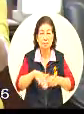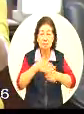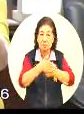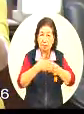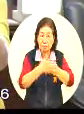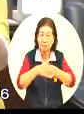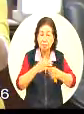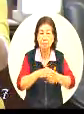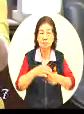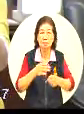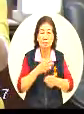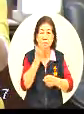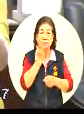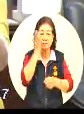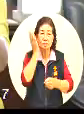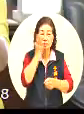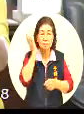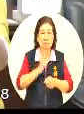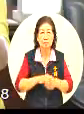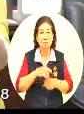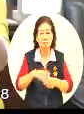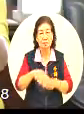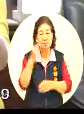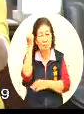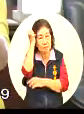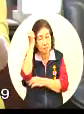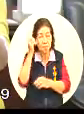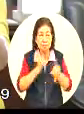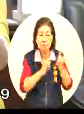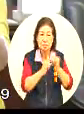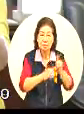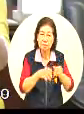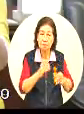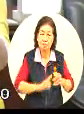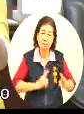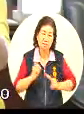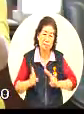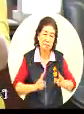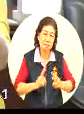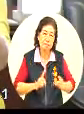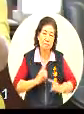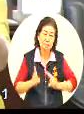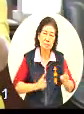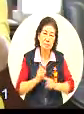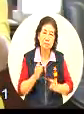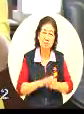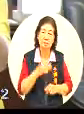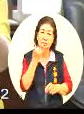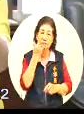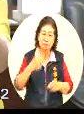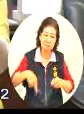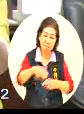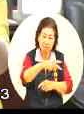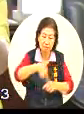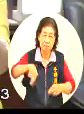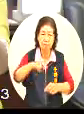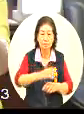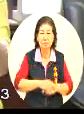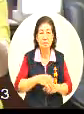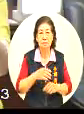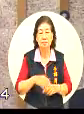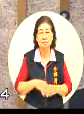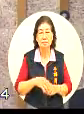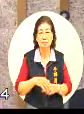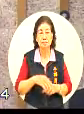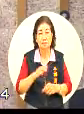通畅，让住户可以出入自由。 他比较， 你家麻烦咱的杨局长